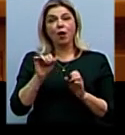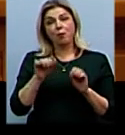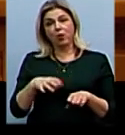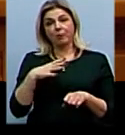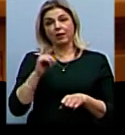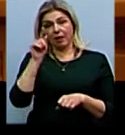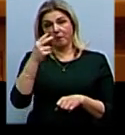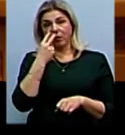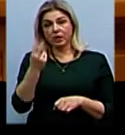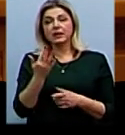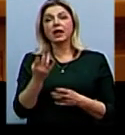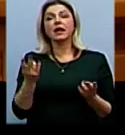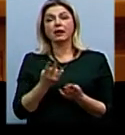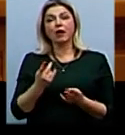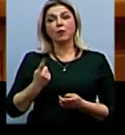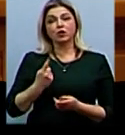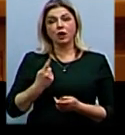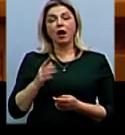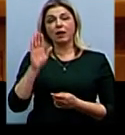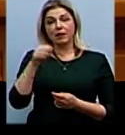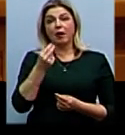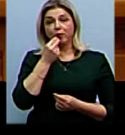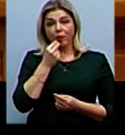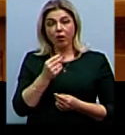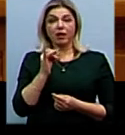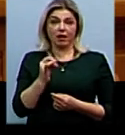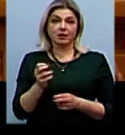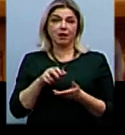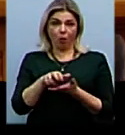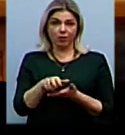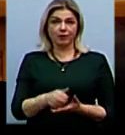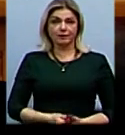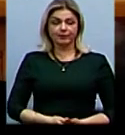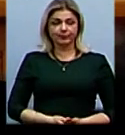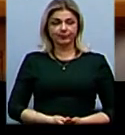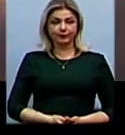там, скільки нам потрібно почекати, нехай доїдять і заходять.